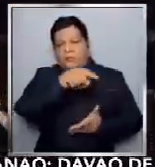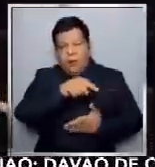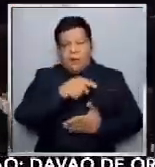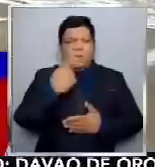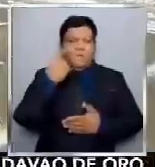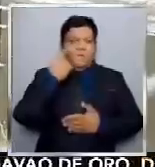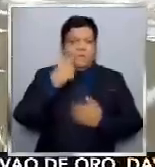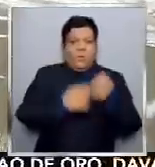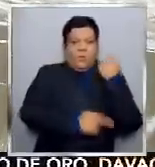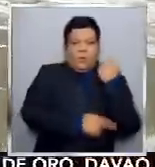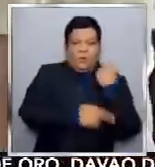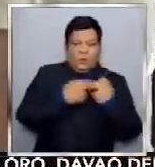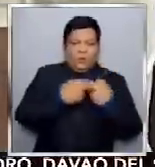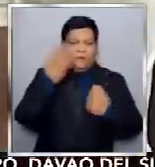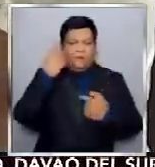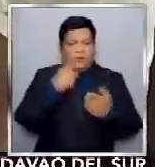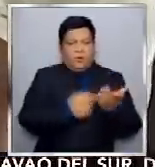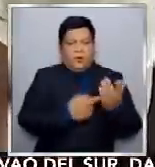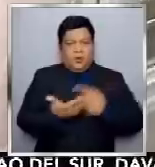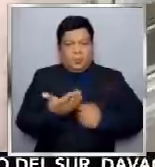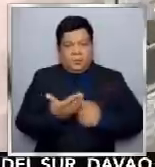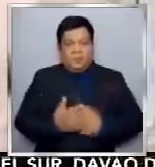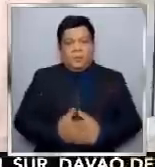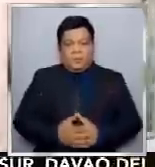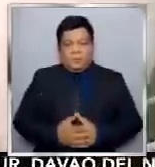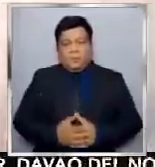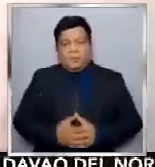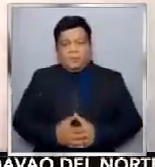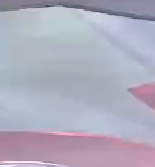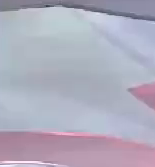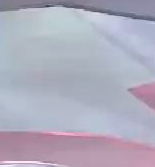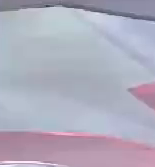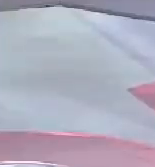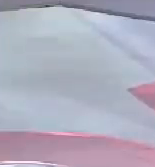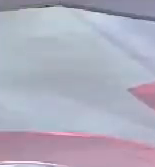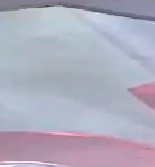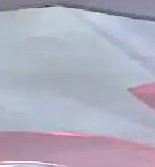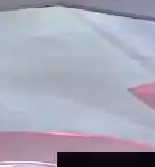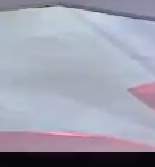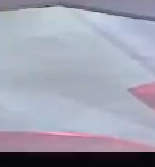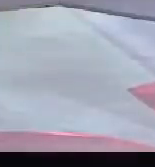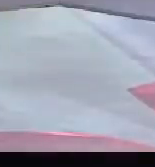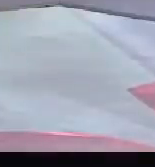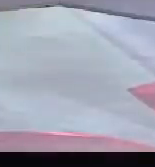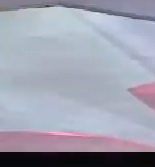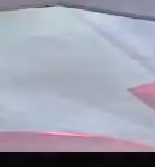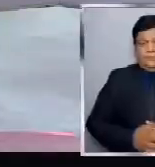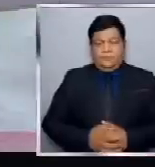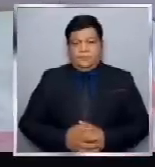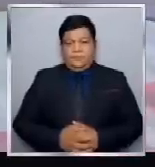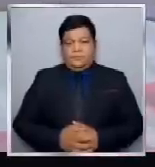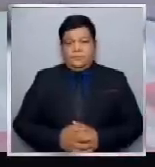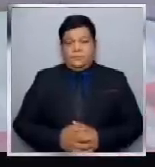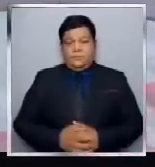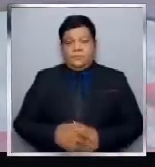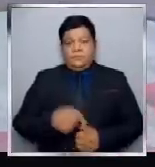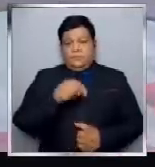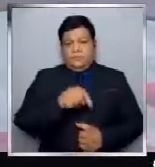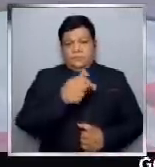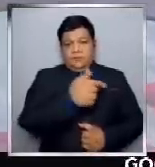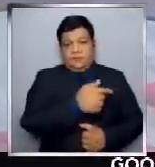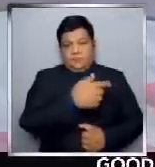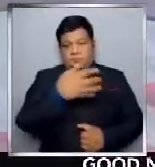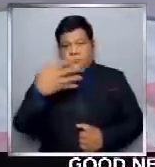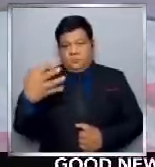production team. Mav Gonzalez, Nakatutok, 24 Oras. Sa General Santos City, pinili ni Senator Manny Pacquiao